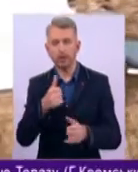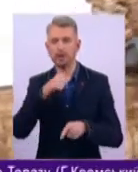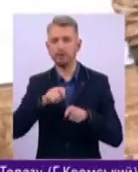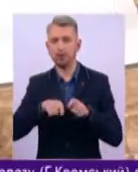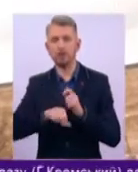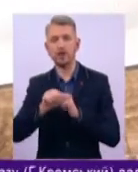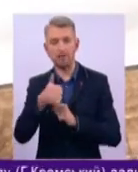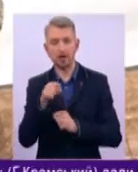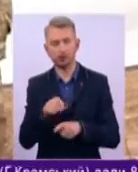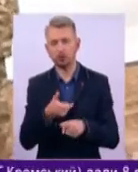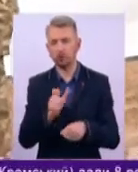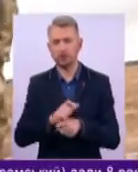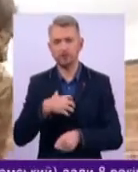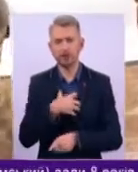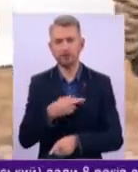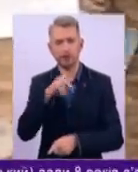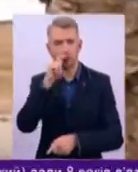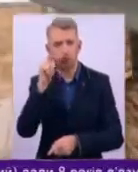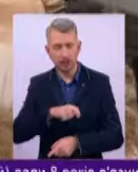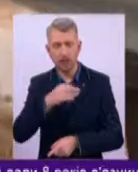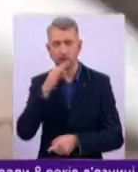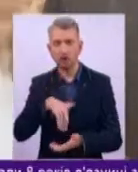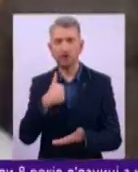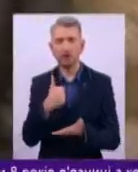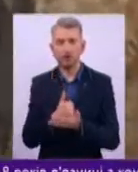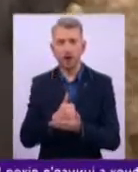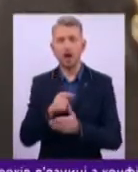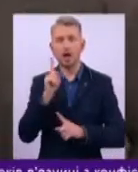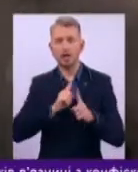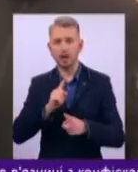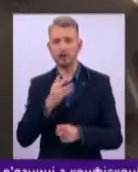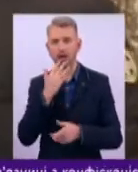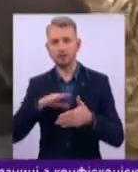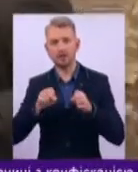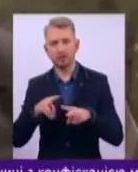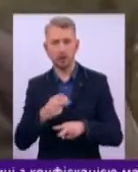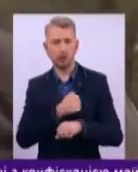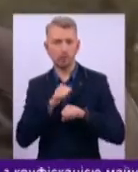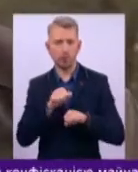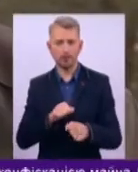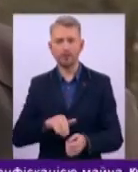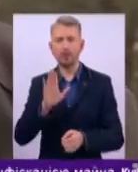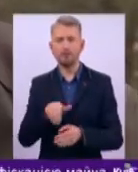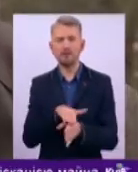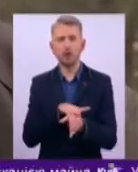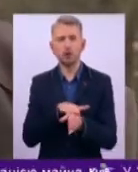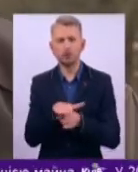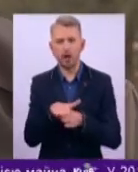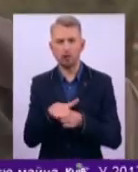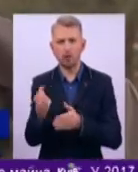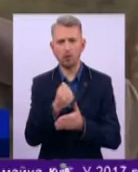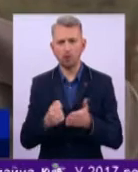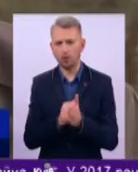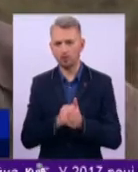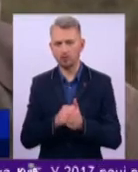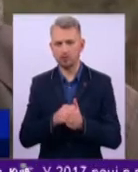перше, але воно дуже важливе для України, сказав голова Ради нацбезпеки і оборони. Після тотального роззброєння, яке